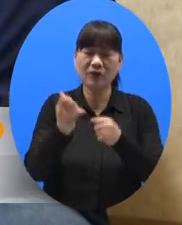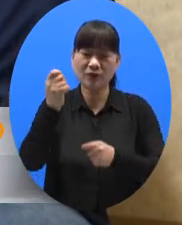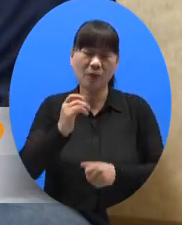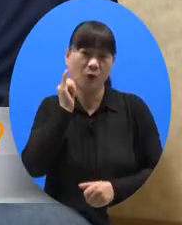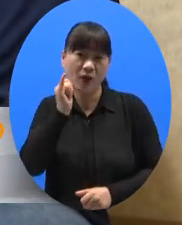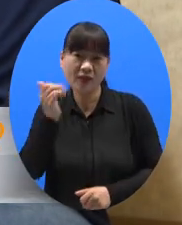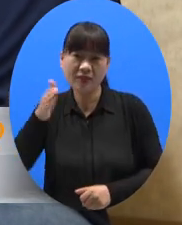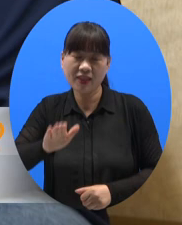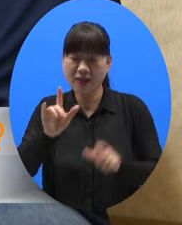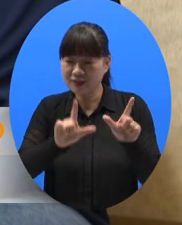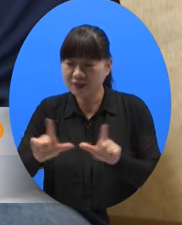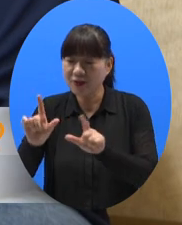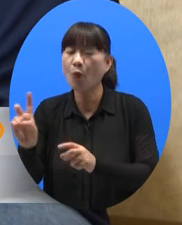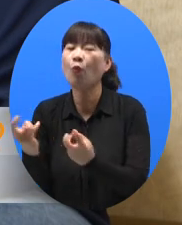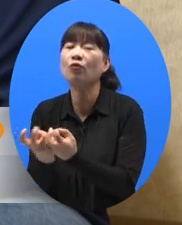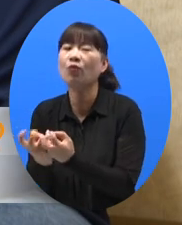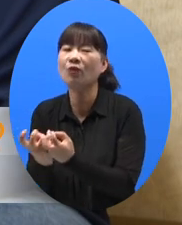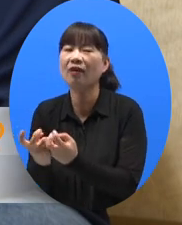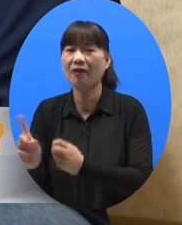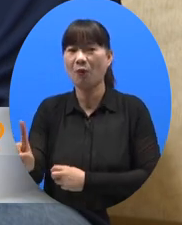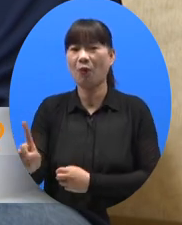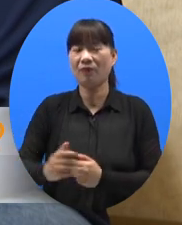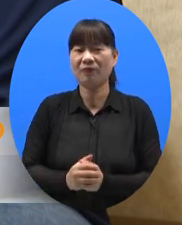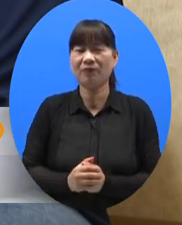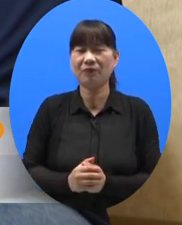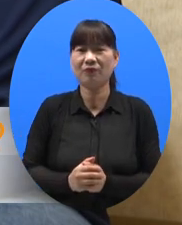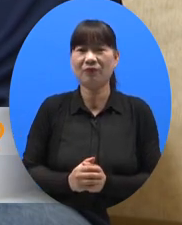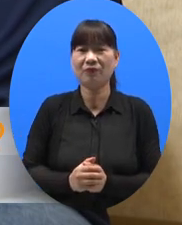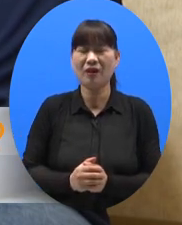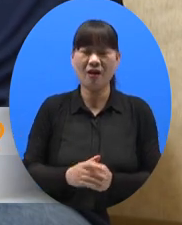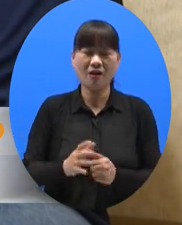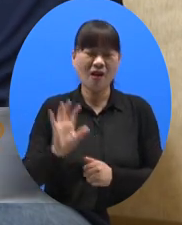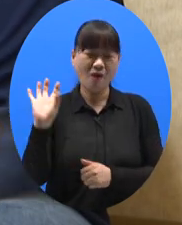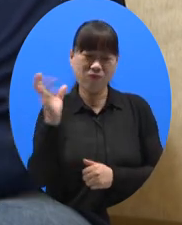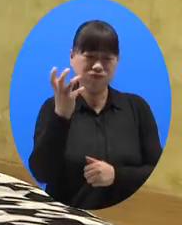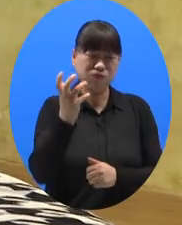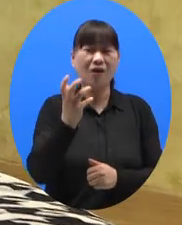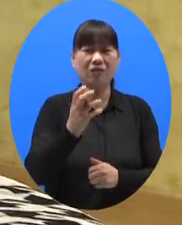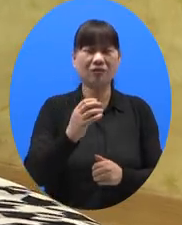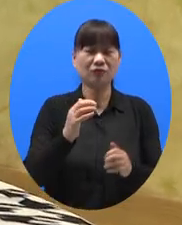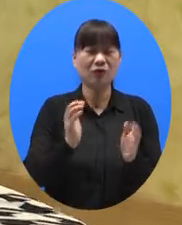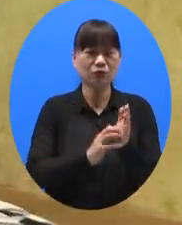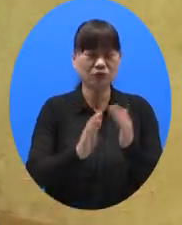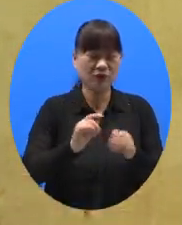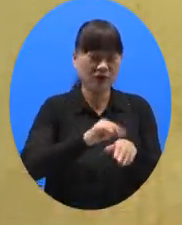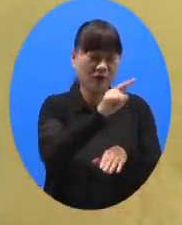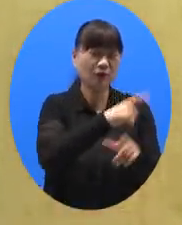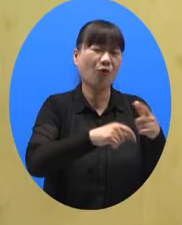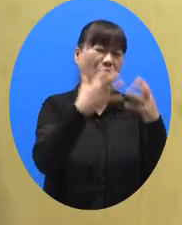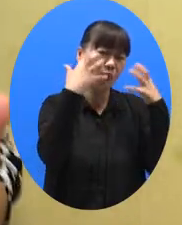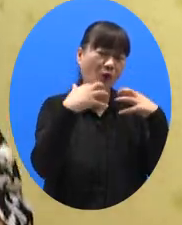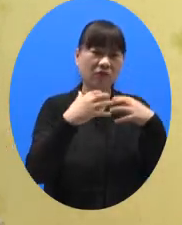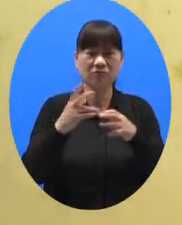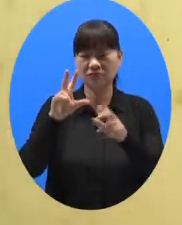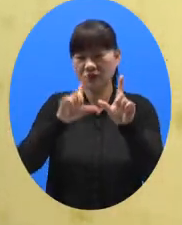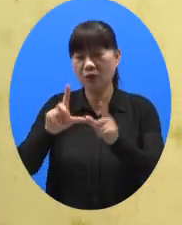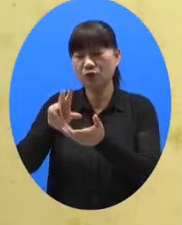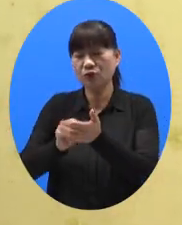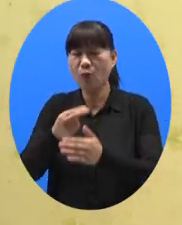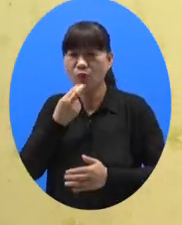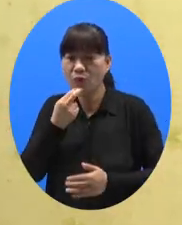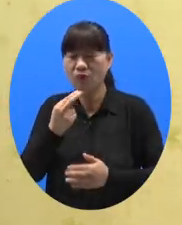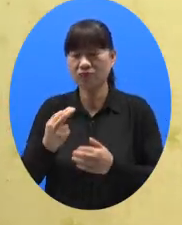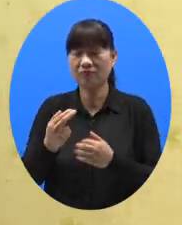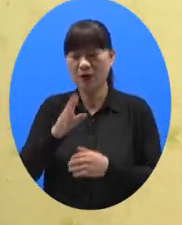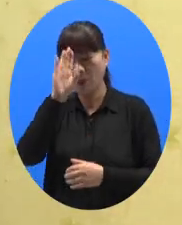어떻게 지내셨어요? 선풍기 틀면 밖에 나가면 더 좋으니까. 생활에 문제가 없는지, 아픈